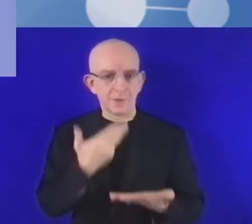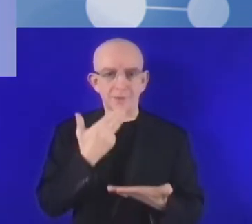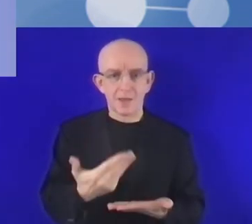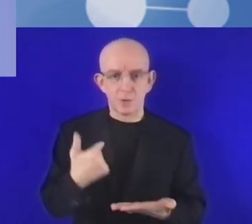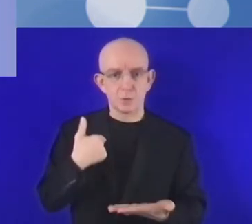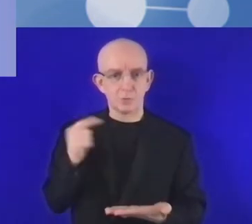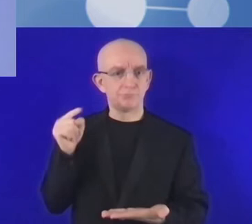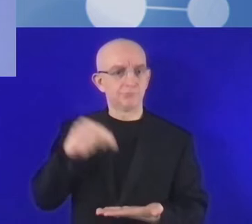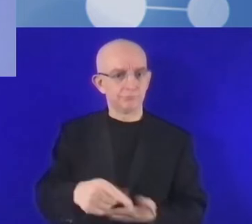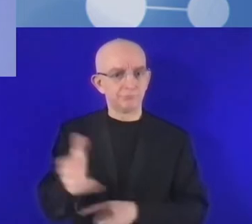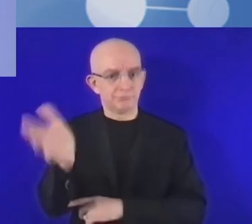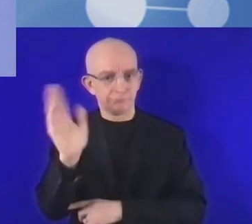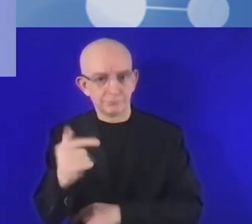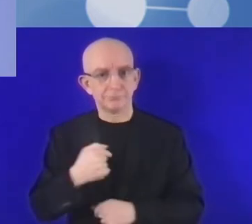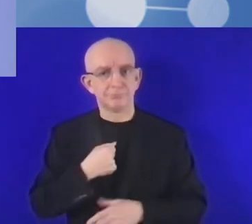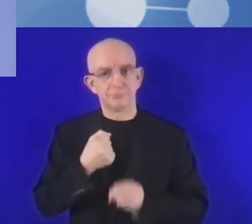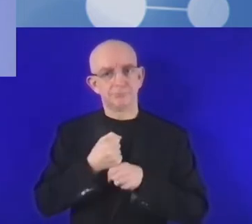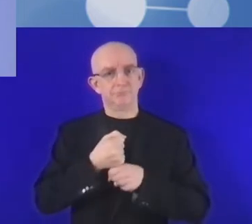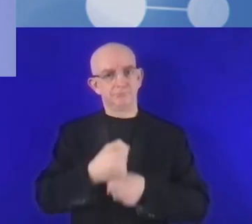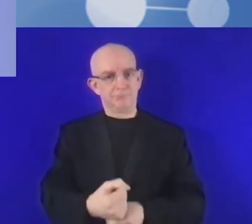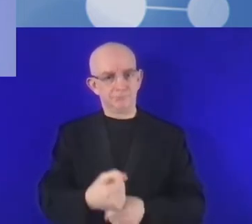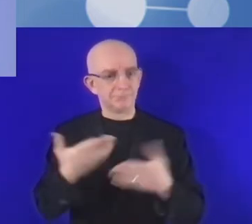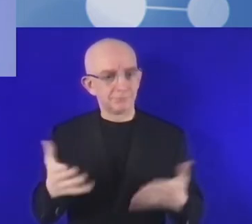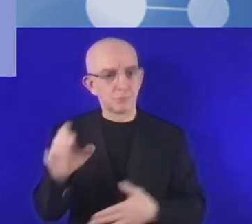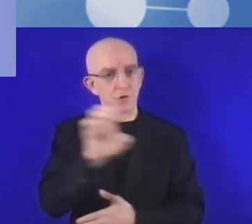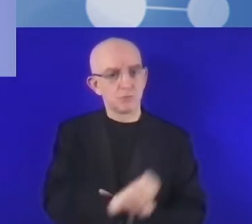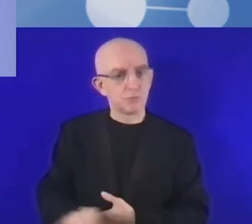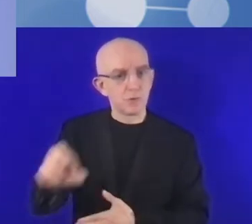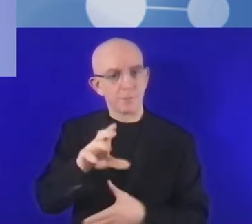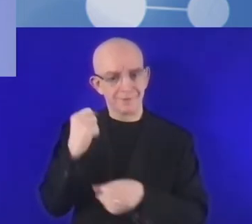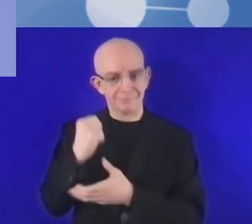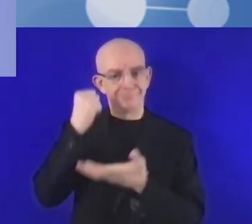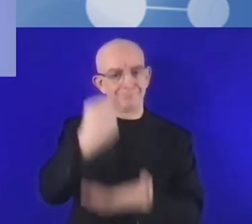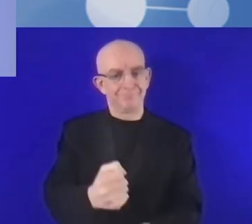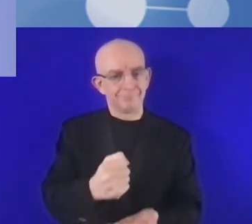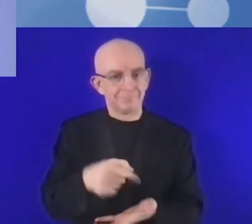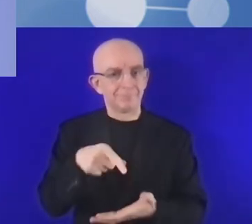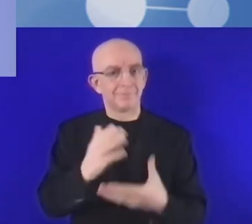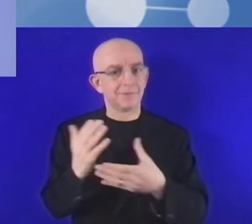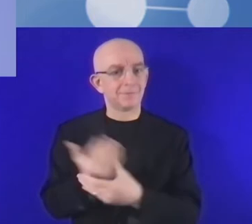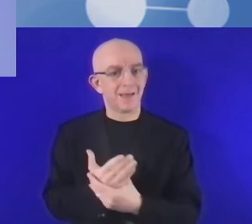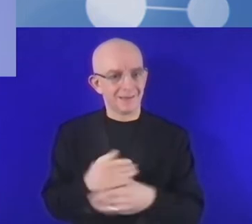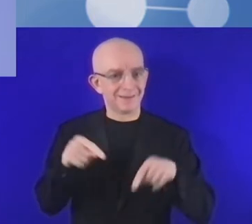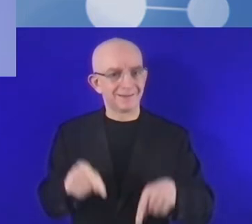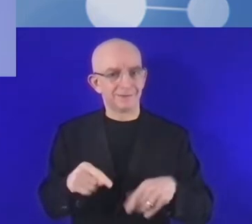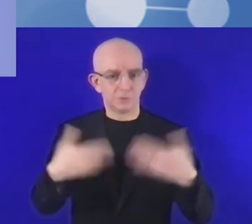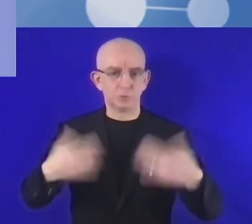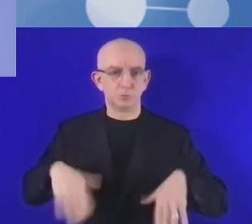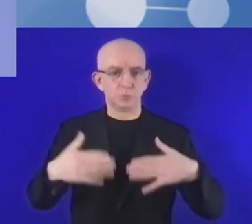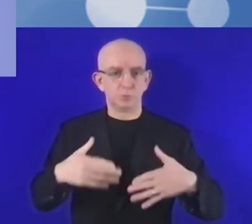非常感谢今天可以参加这次会议。我今天代表欧洲投资银行，而且今